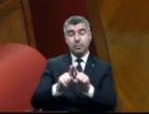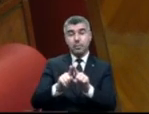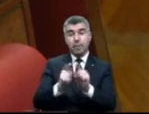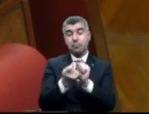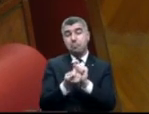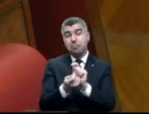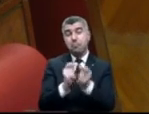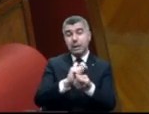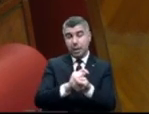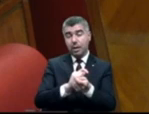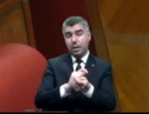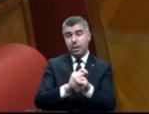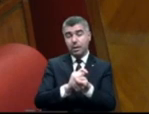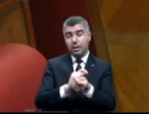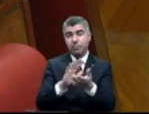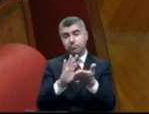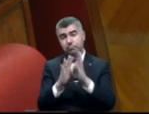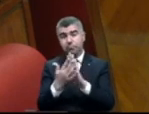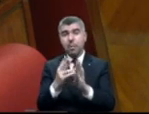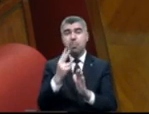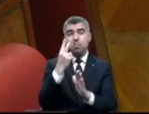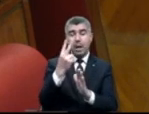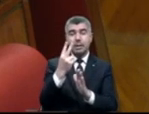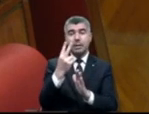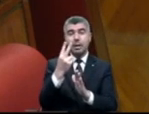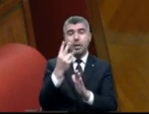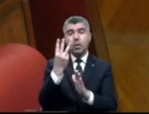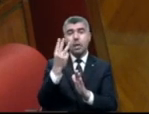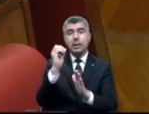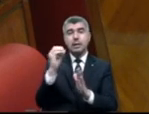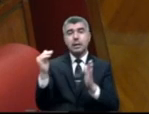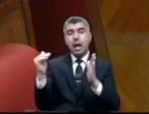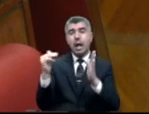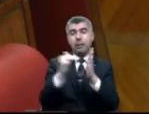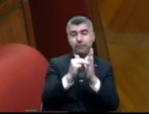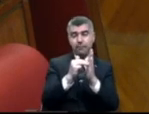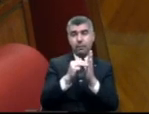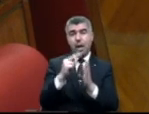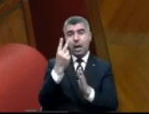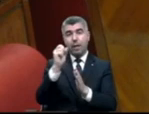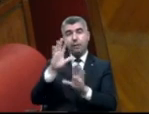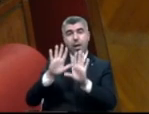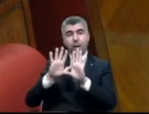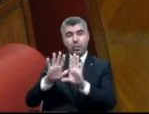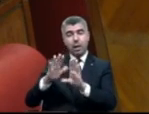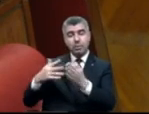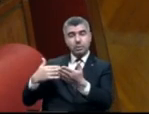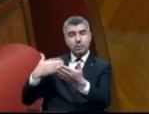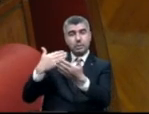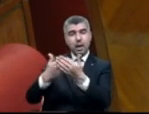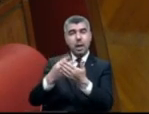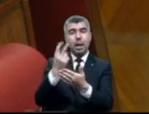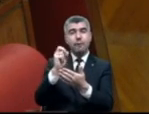تم استبدال أكثر من 230 ألف عمود خشبي ما بين 2010 حتى شتنبر